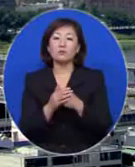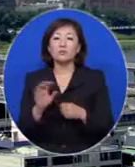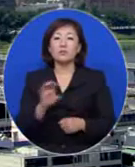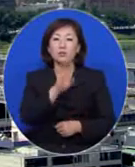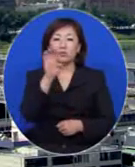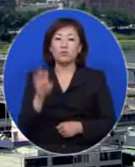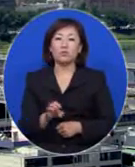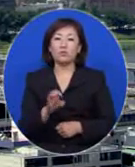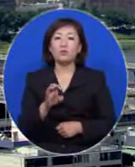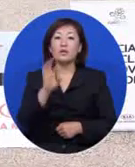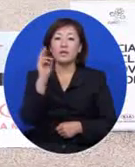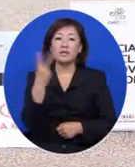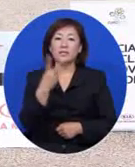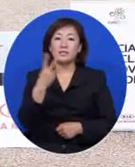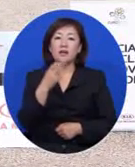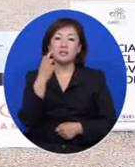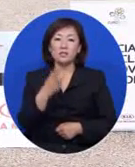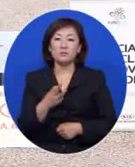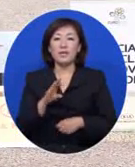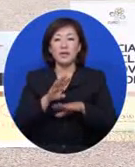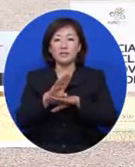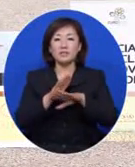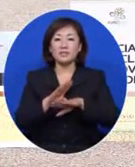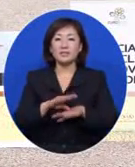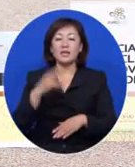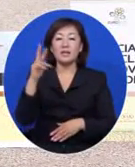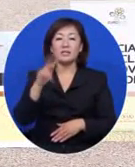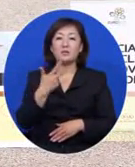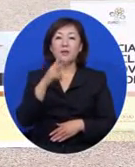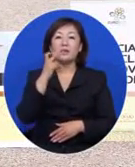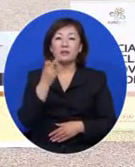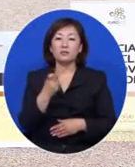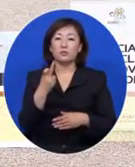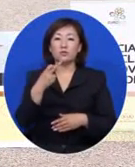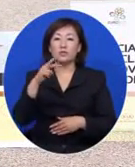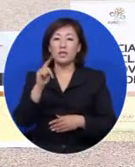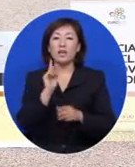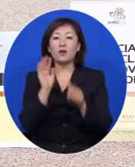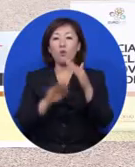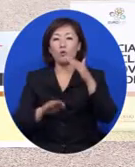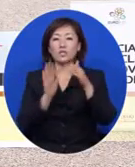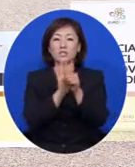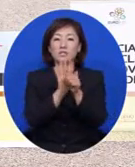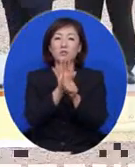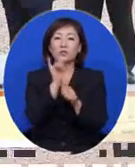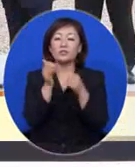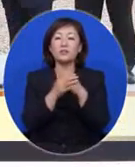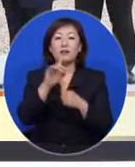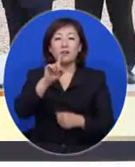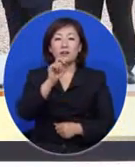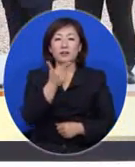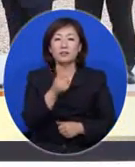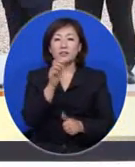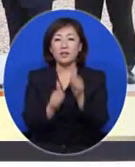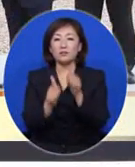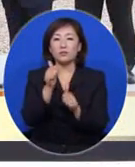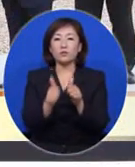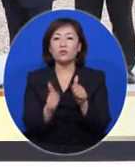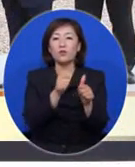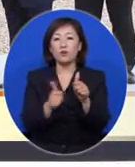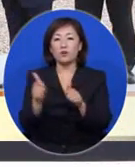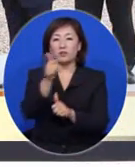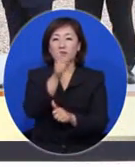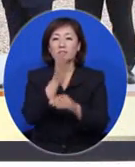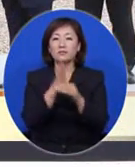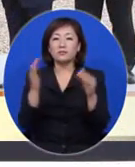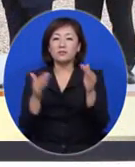축구 축제인 유로 2012에 차량 730여 대를 공식 후원했습니다. 유럽 지역 16개국이 토너먼트 방식으로 실력을